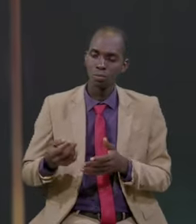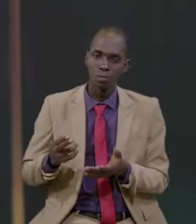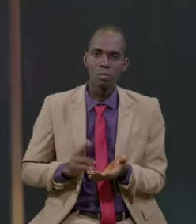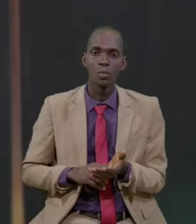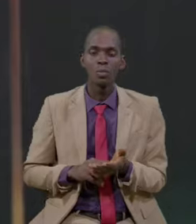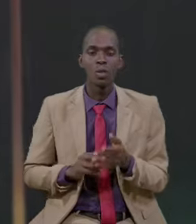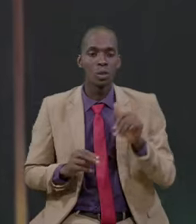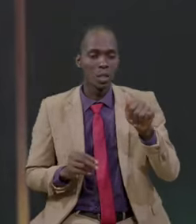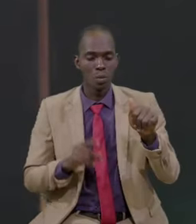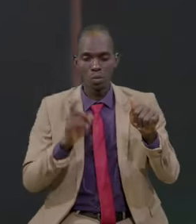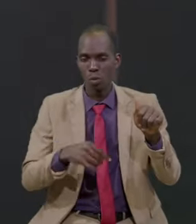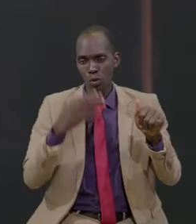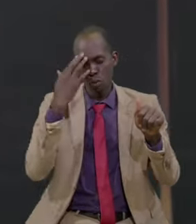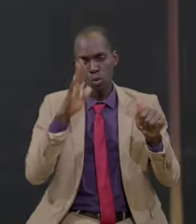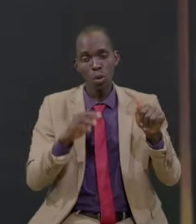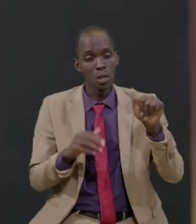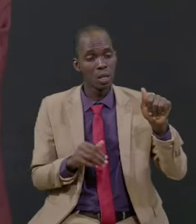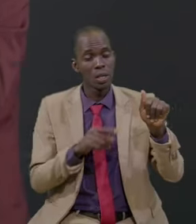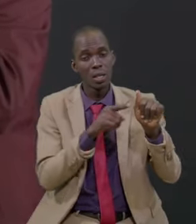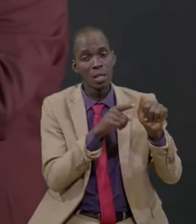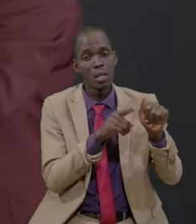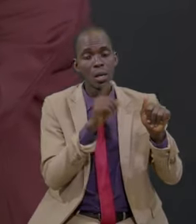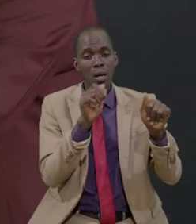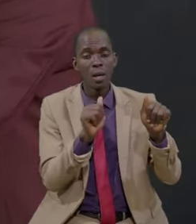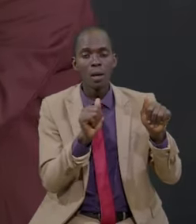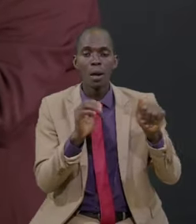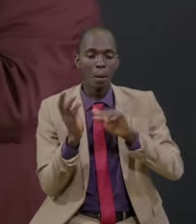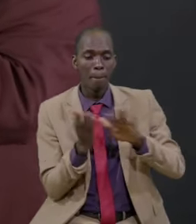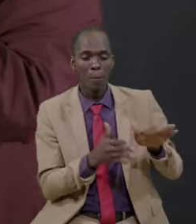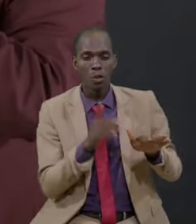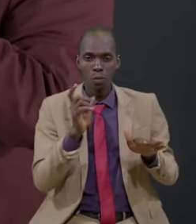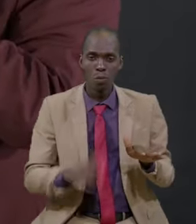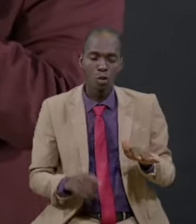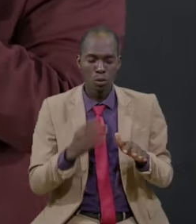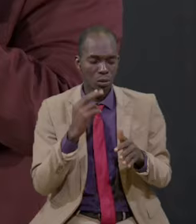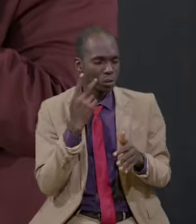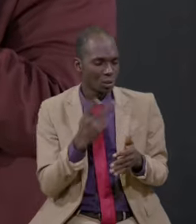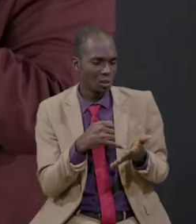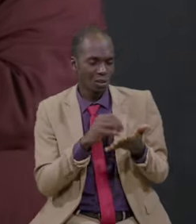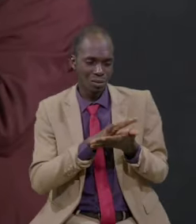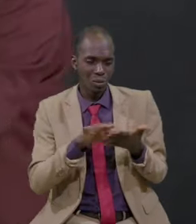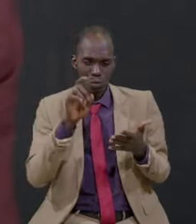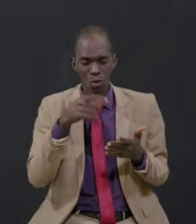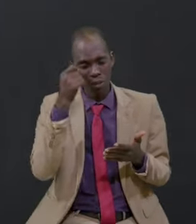écrire votre A d'abord. Et votre A doit être assez clair et distinct.